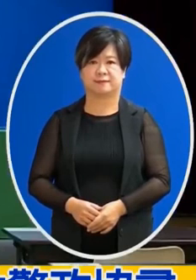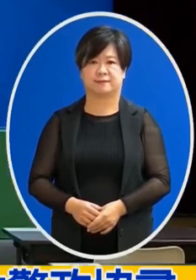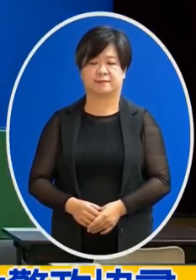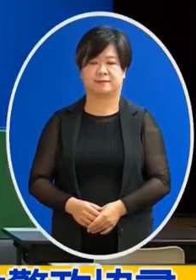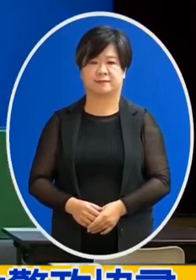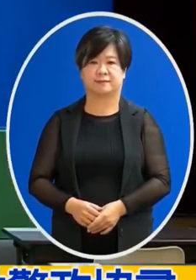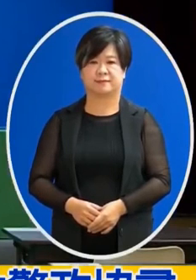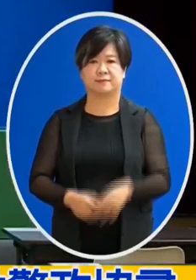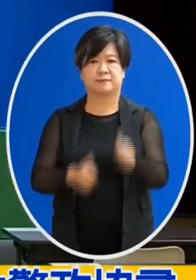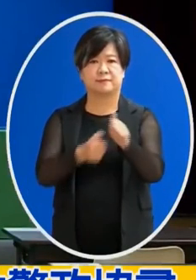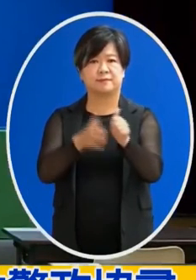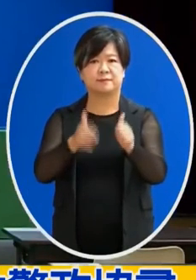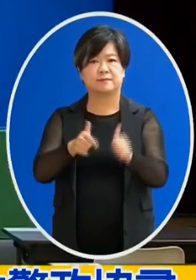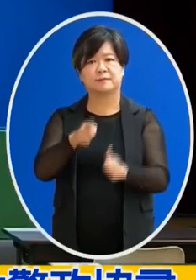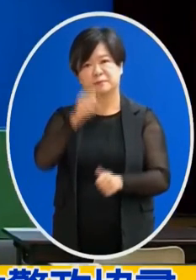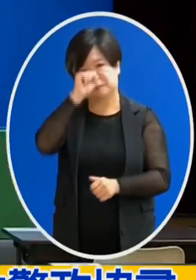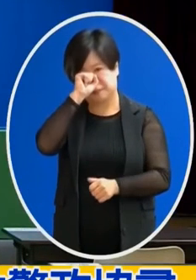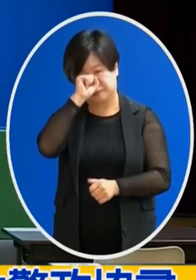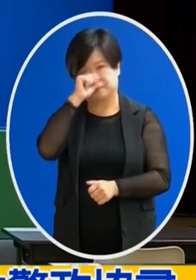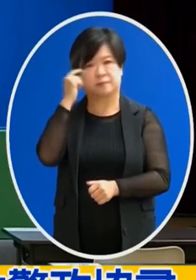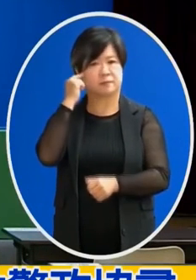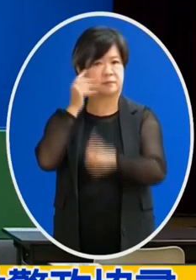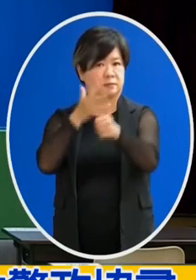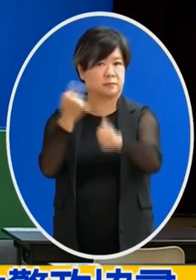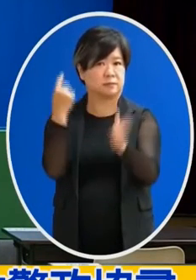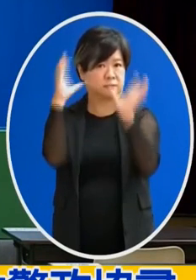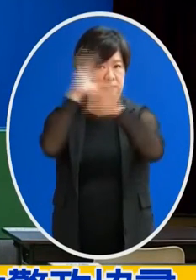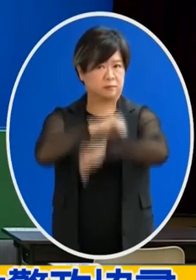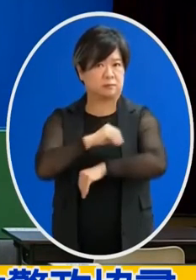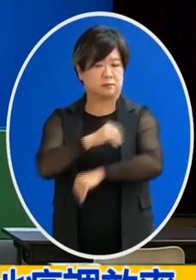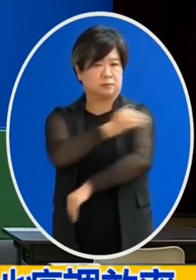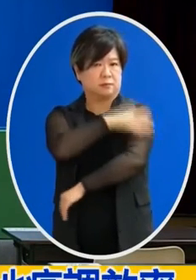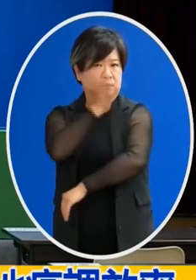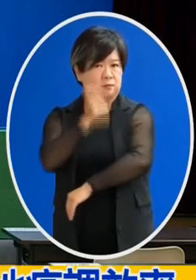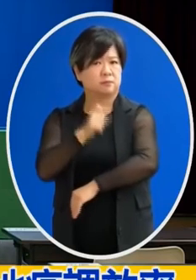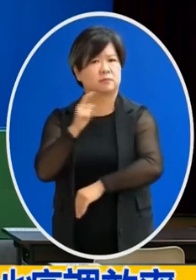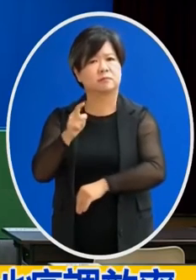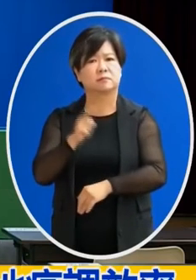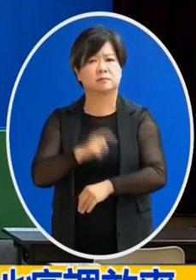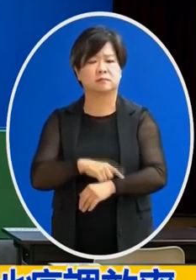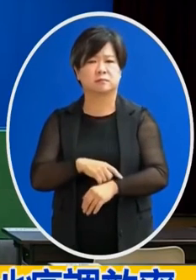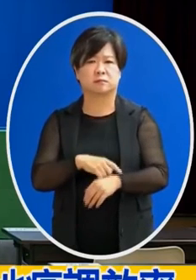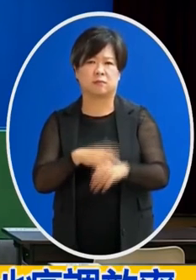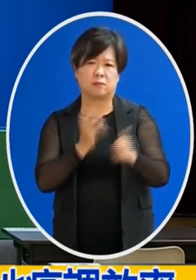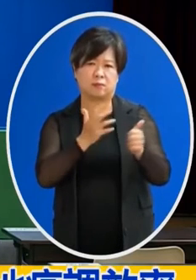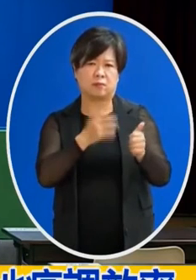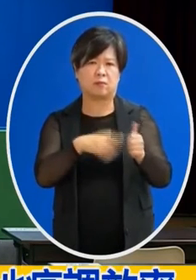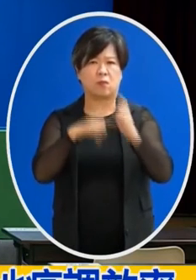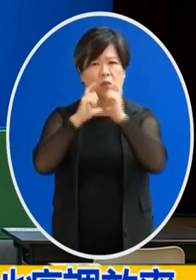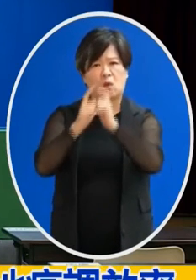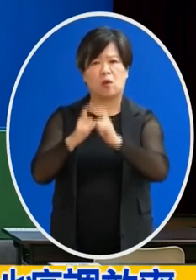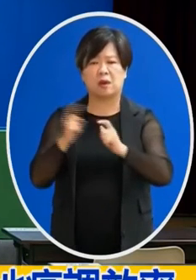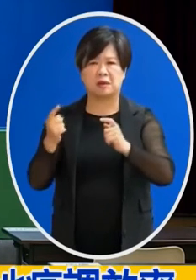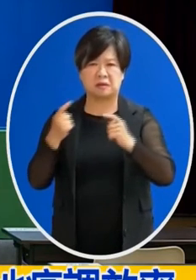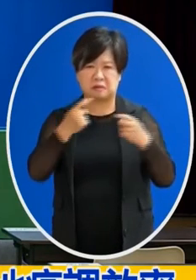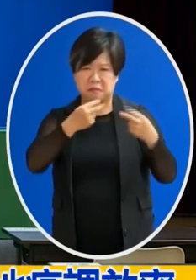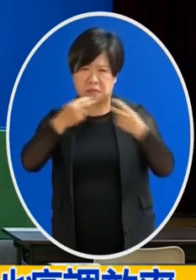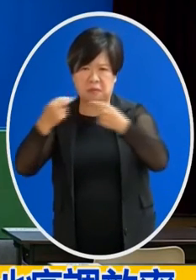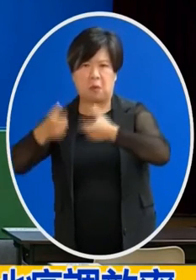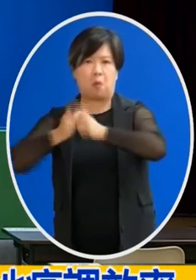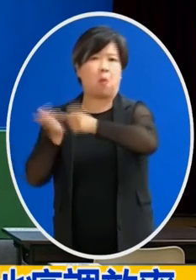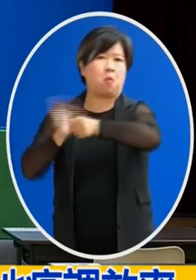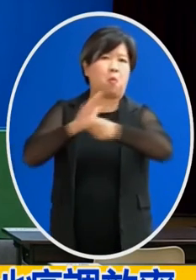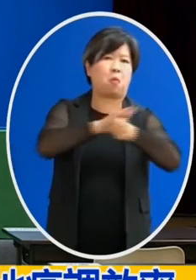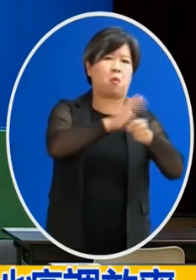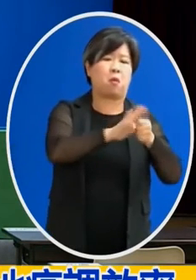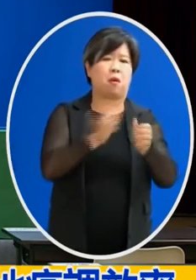副指挥官好，想要请教，就是昨天晚上部长在接受平面采访，有解释那个校正回归，说是因为四天前有